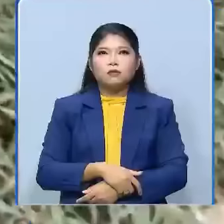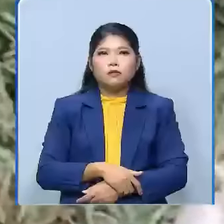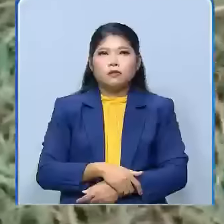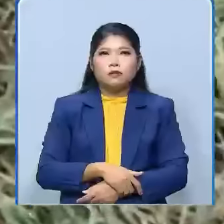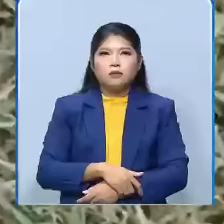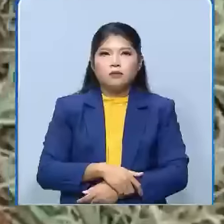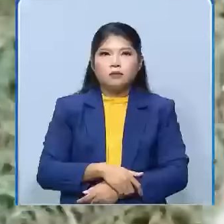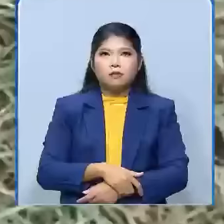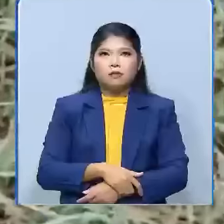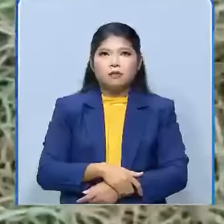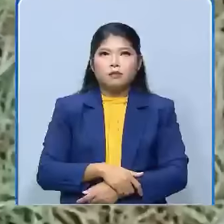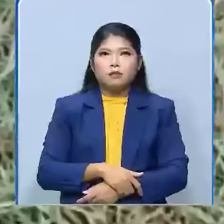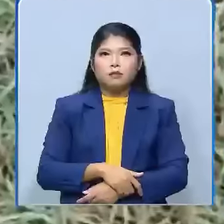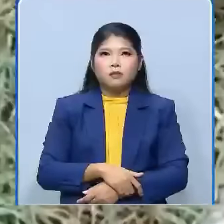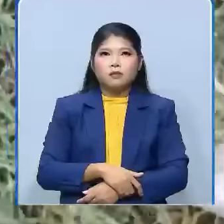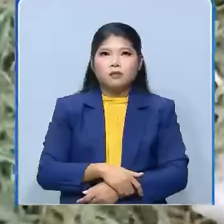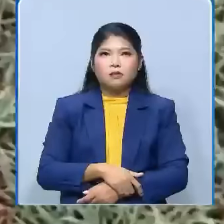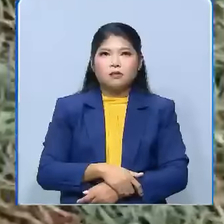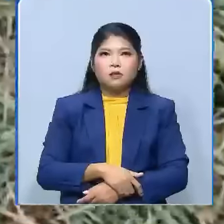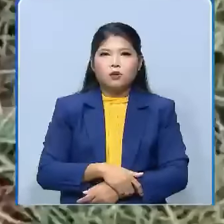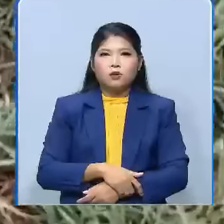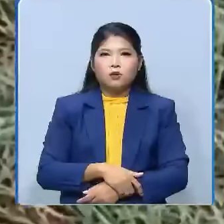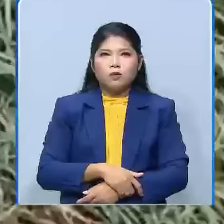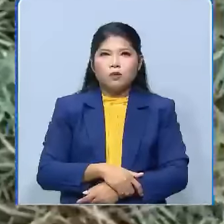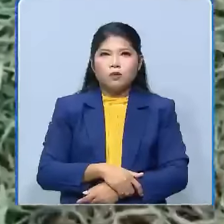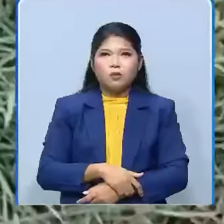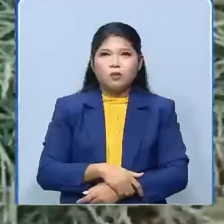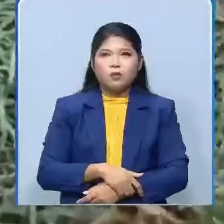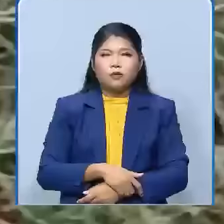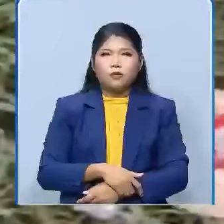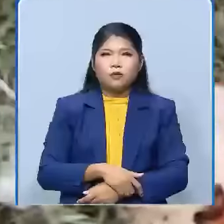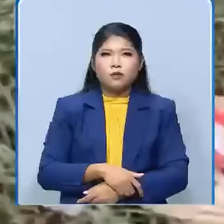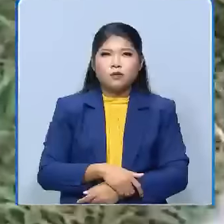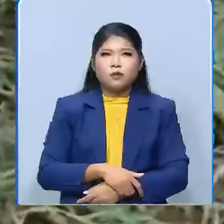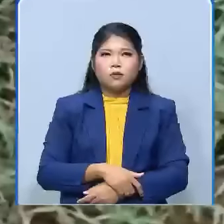ใกล้กะละมังเข้ามามีเลยลุกใ